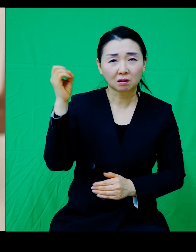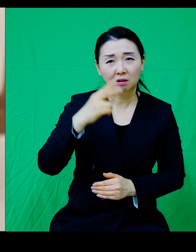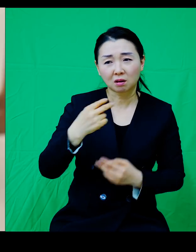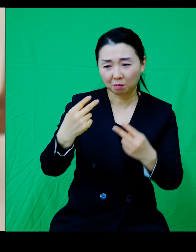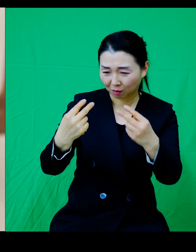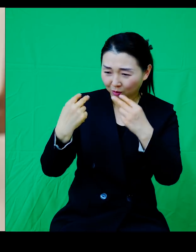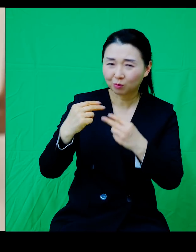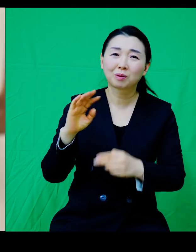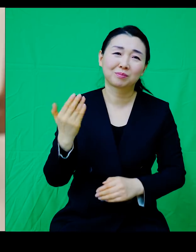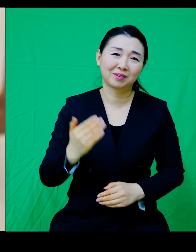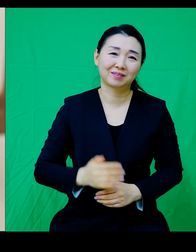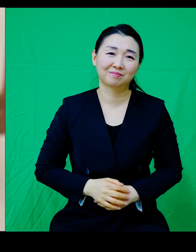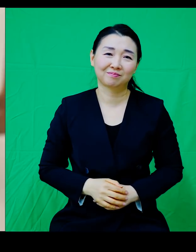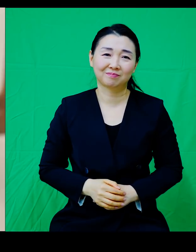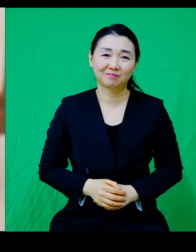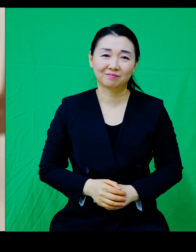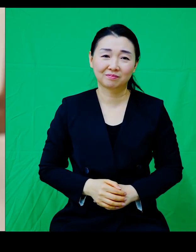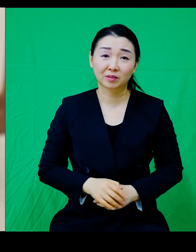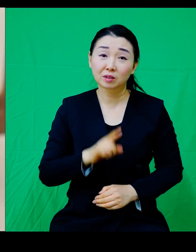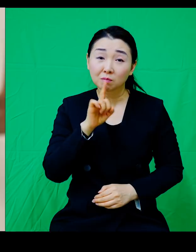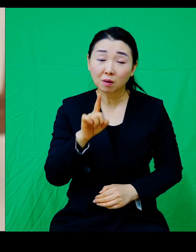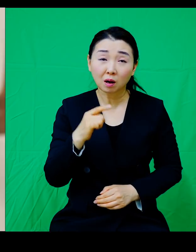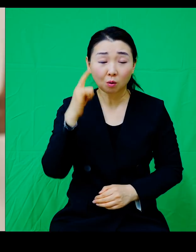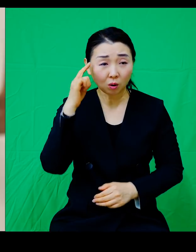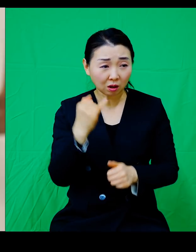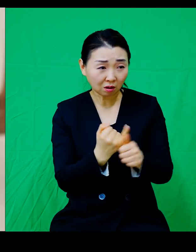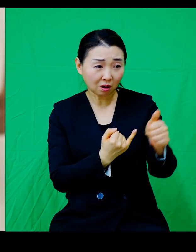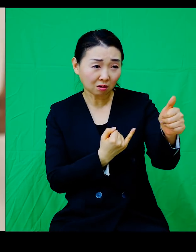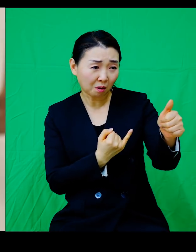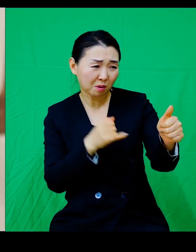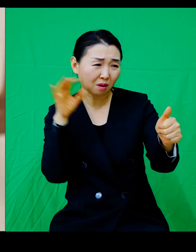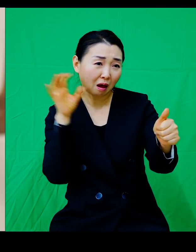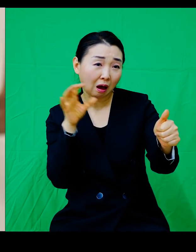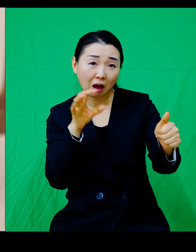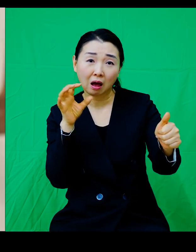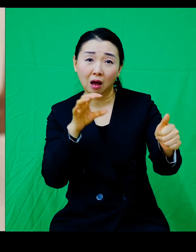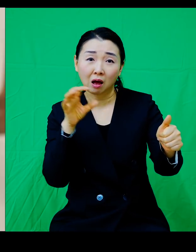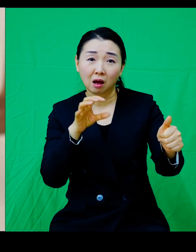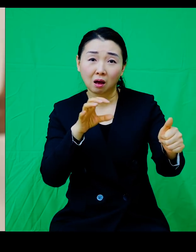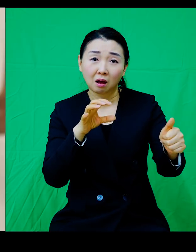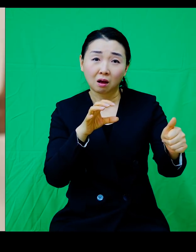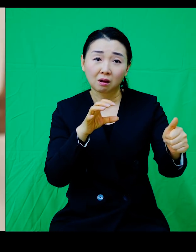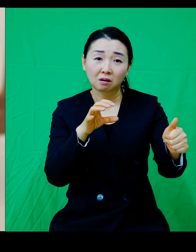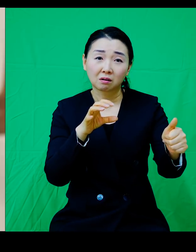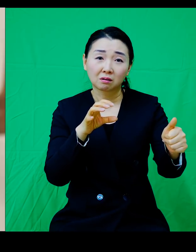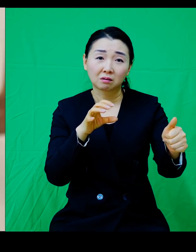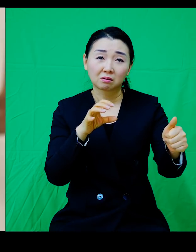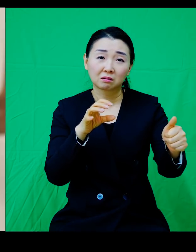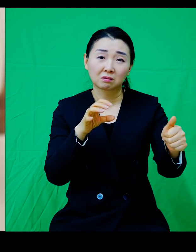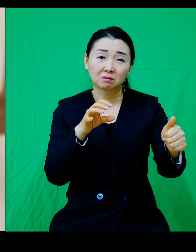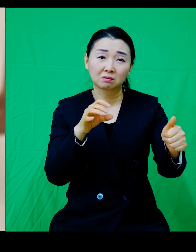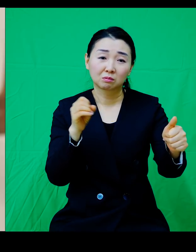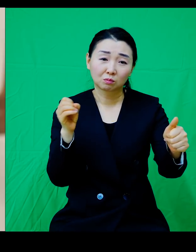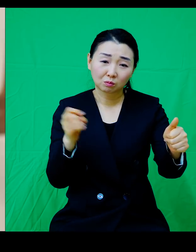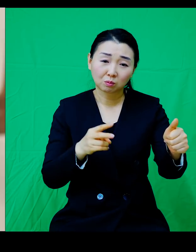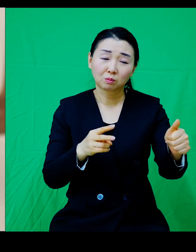이제 곱씹어보게 되었는데 그 말을 내가 왜 이렇게 남편을 이렇게 질타하고 왜 이렇게